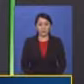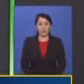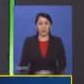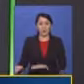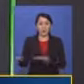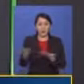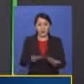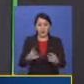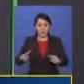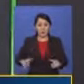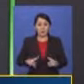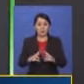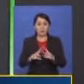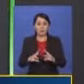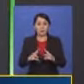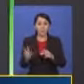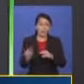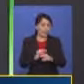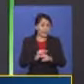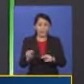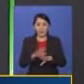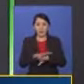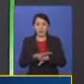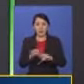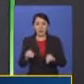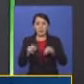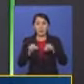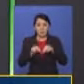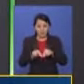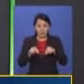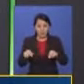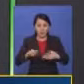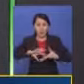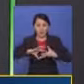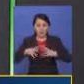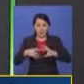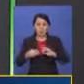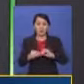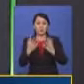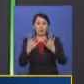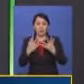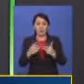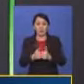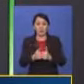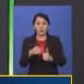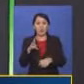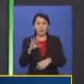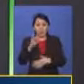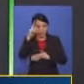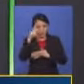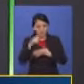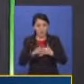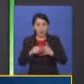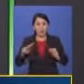Елордалық ауруханаға барғанымызда бізге ем көрсетілмейді, деді. Мамандар Петропавлдағы тесттің нәтижесіне қарап осындай шешім шығарды. Бірақ сенімділік үшін